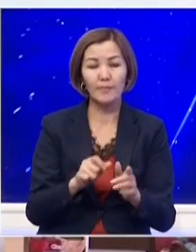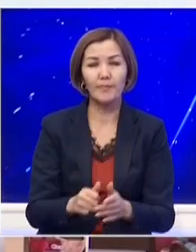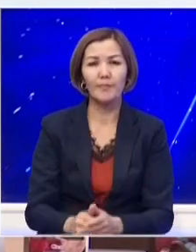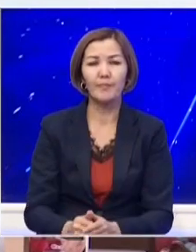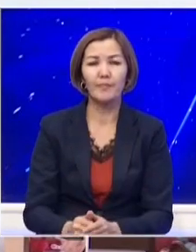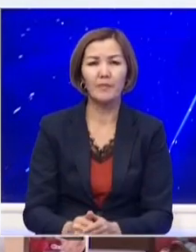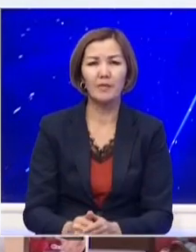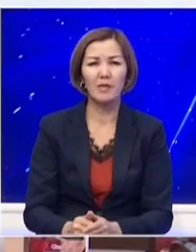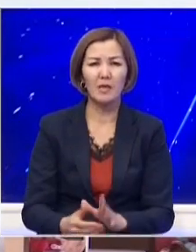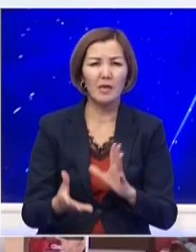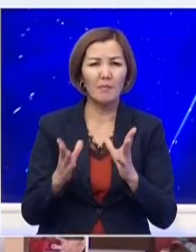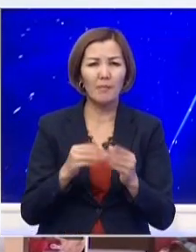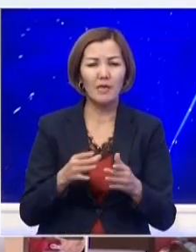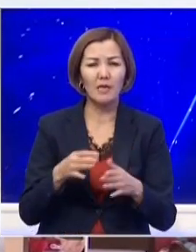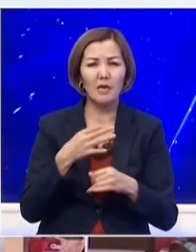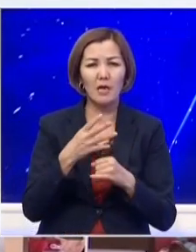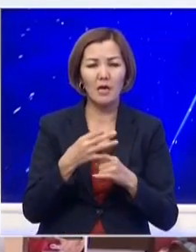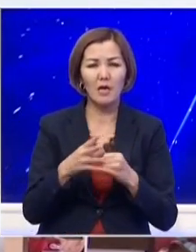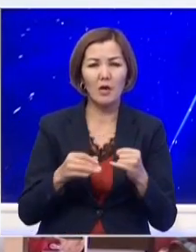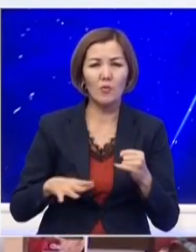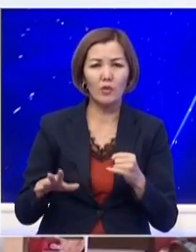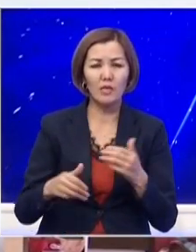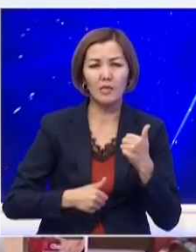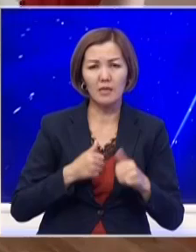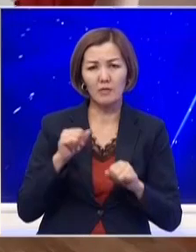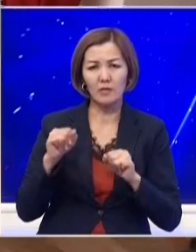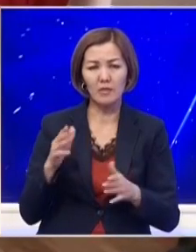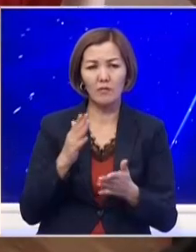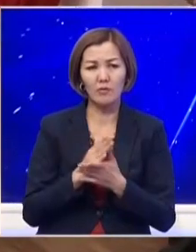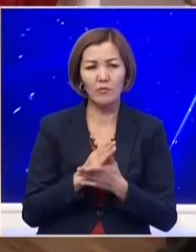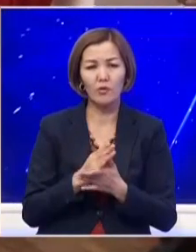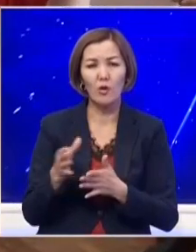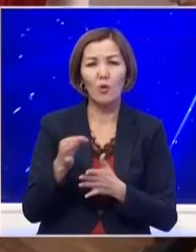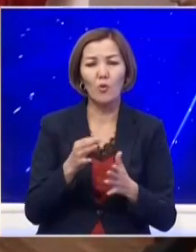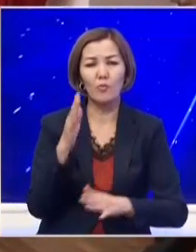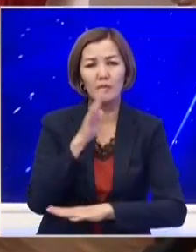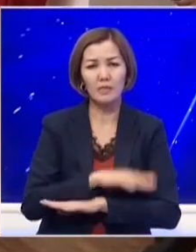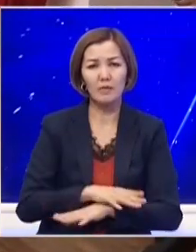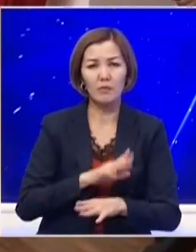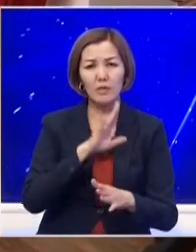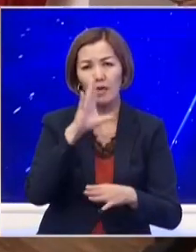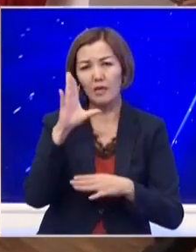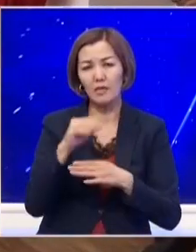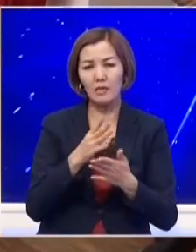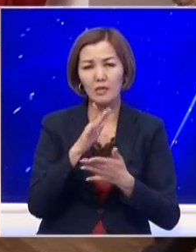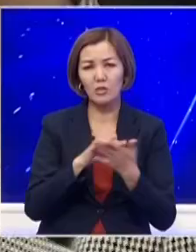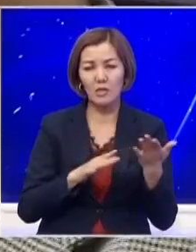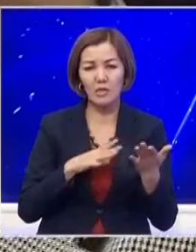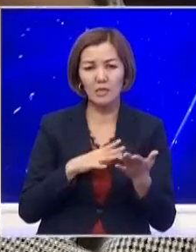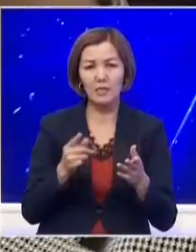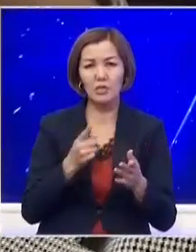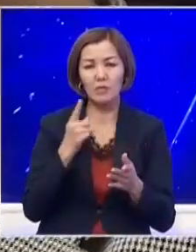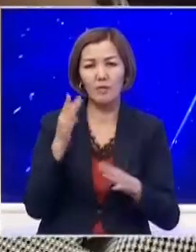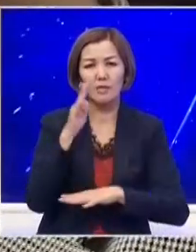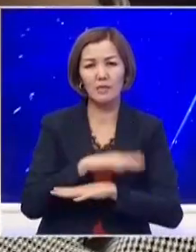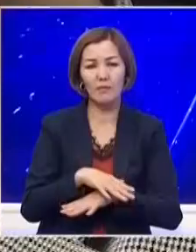мектебіміздің ғана емес, бүткіл ауданның мәртебесін асқақтатып отыр. Облыстық семинар күні бойы жалғасты. Шеберлік сабағы өнерге